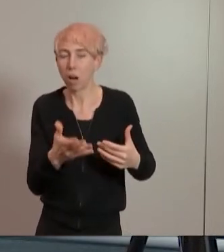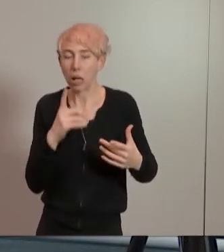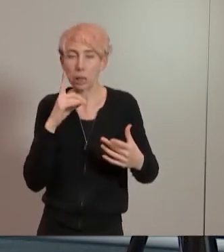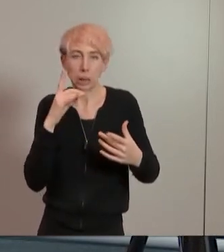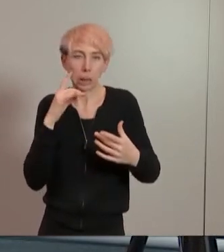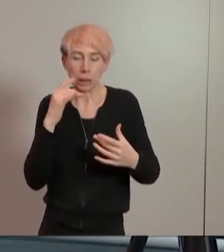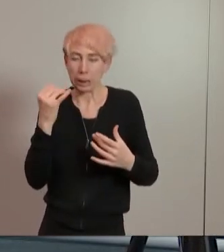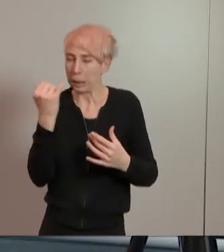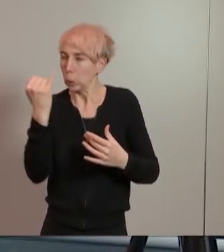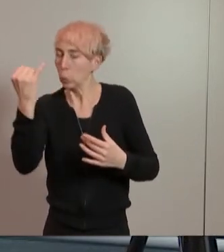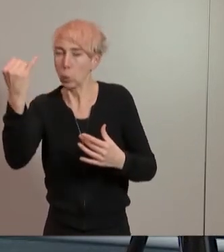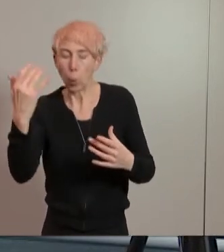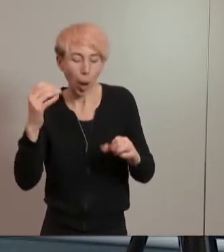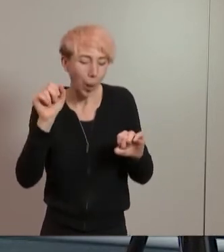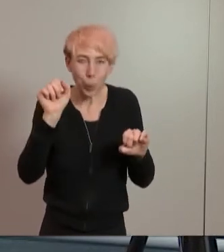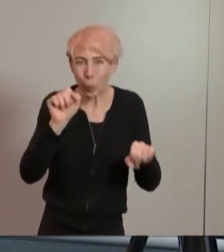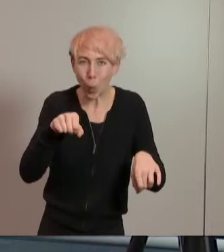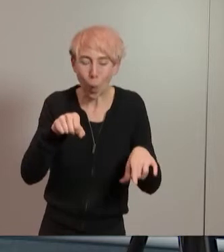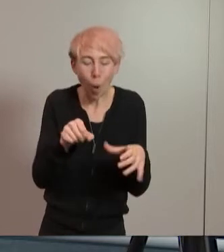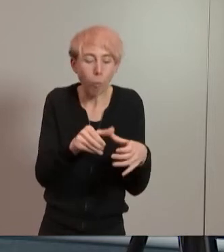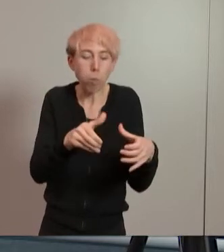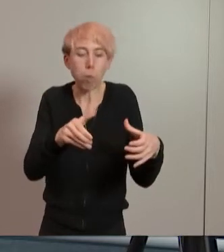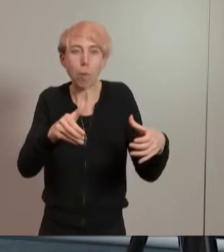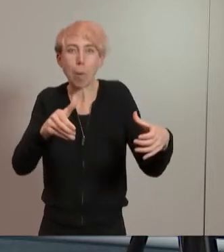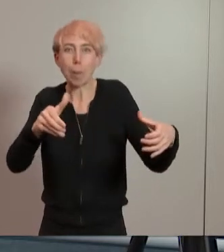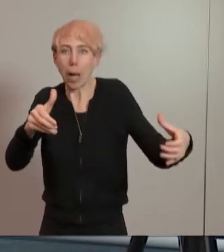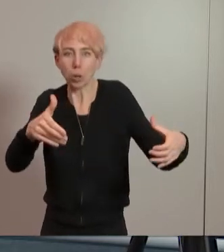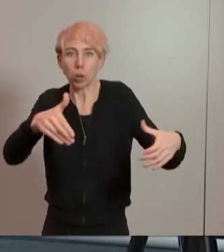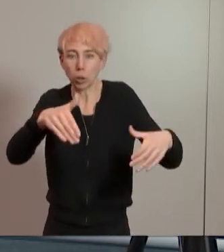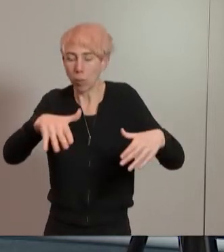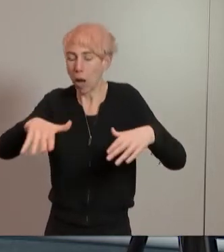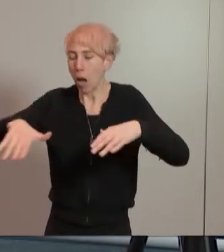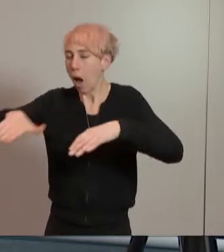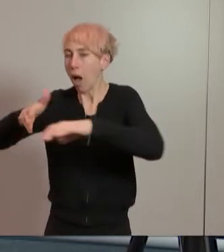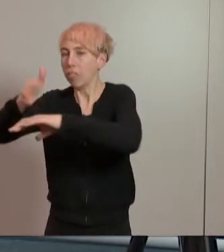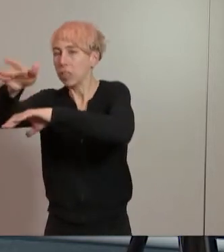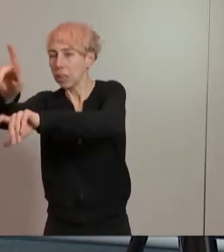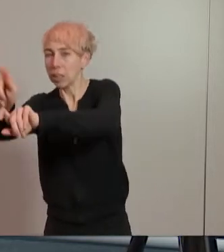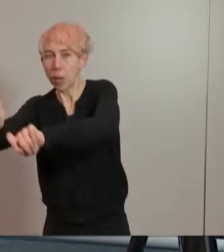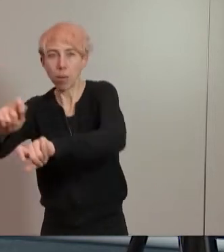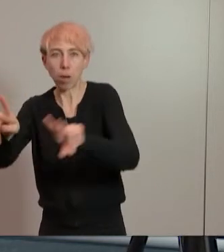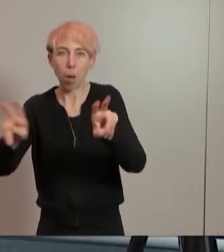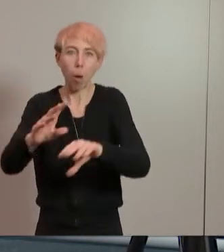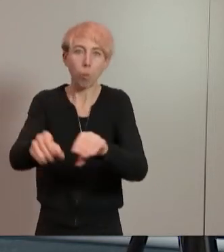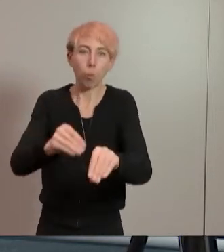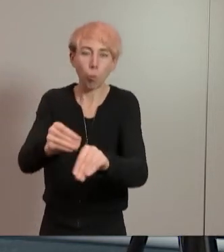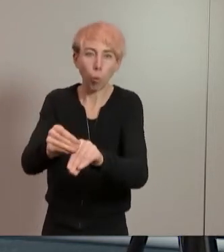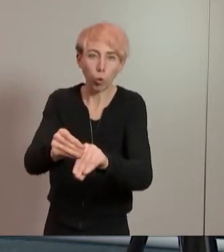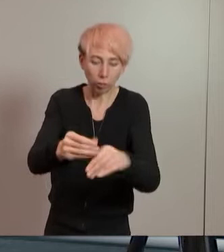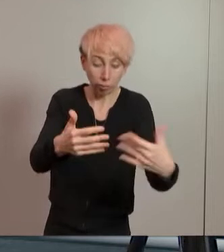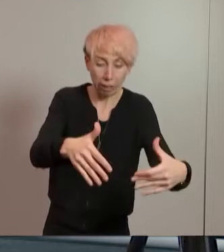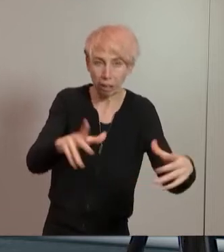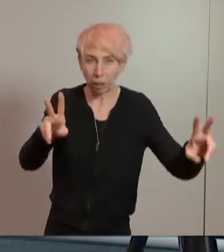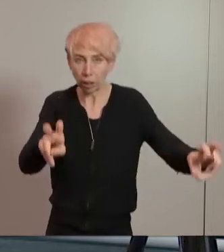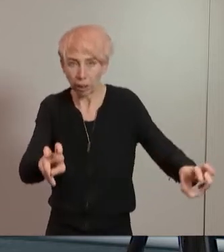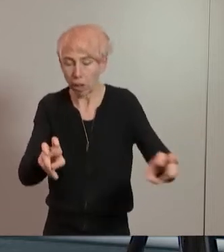l'illusion qu'on est capable d'avoir une croissance respectueuse de l'avenir. Or, dans un monde fini, une croissance infinie est impossible, enfin,